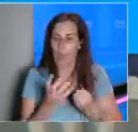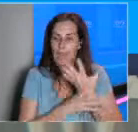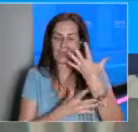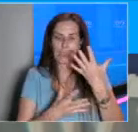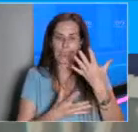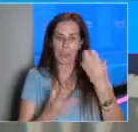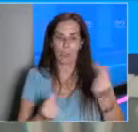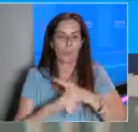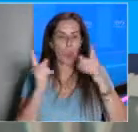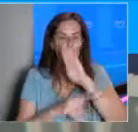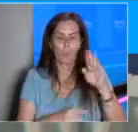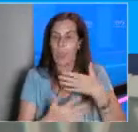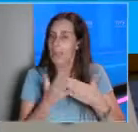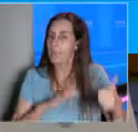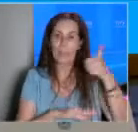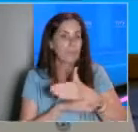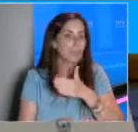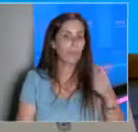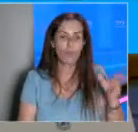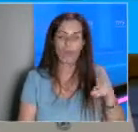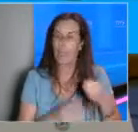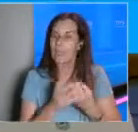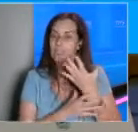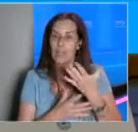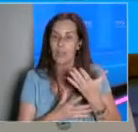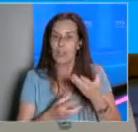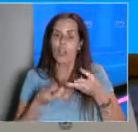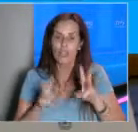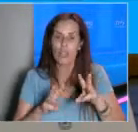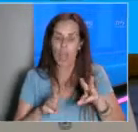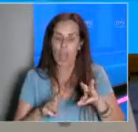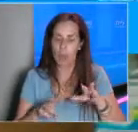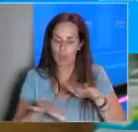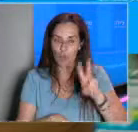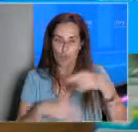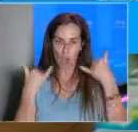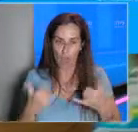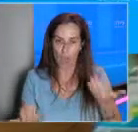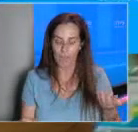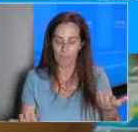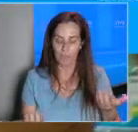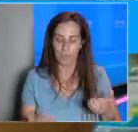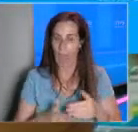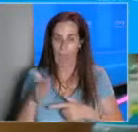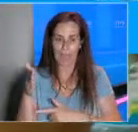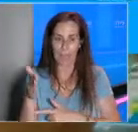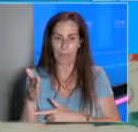חלופה לנתניהו, אין מנהיגות בשמאל שיכולה לייצר חלופה לשיטה הממשלית שכרגע מדברים עליה, הימין, אתה יודע, גם הוא